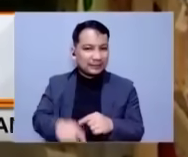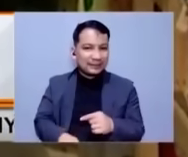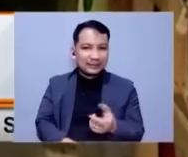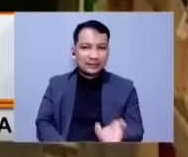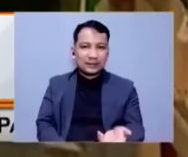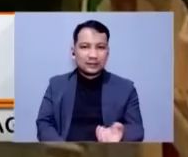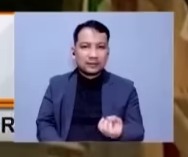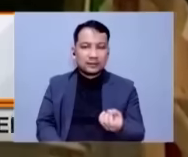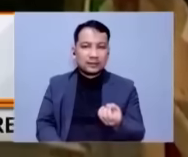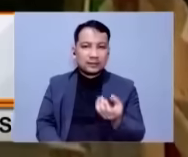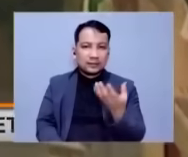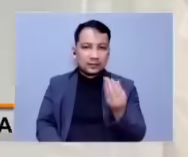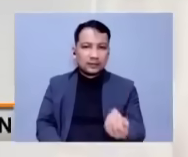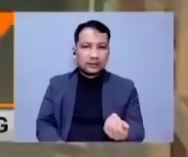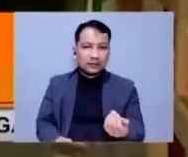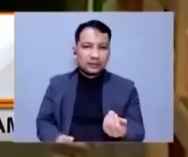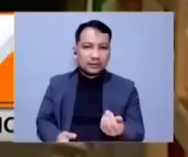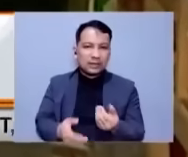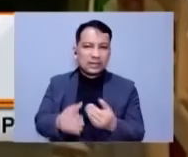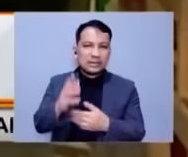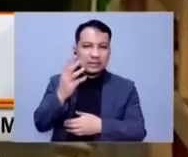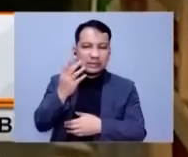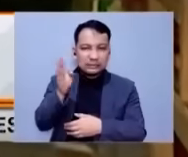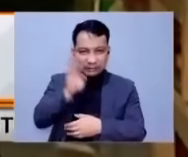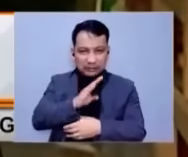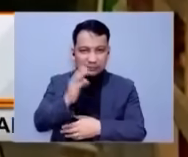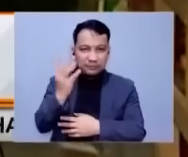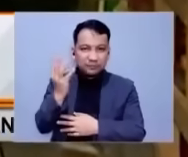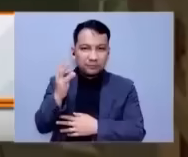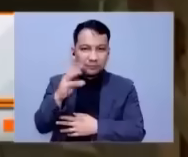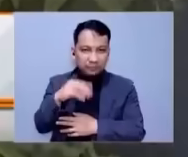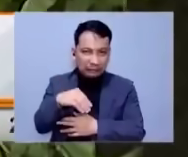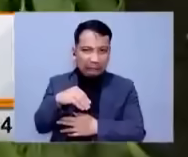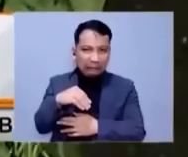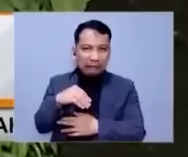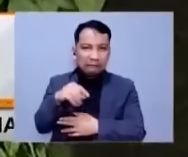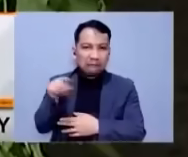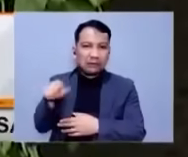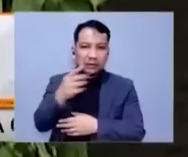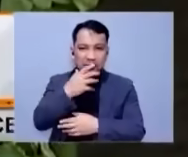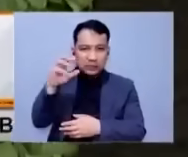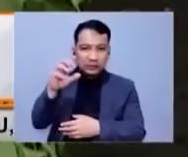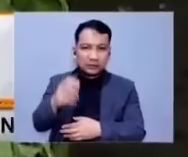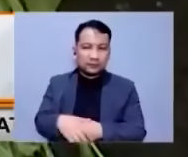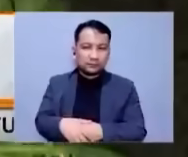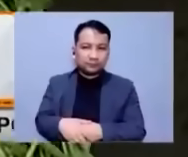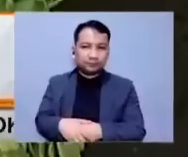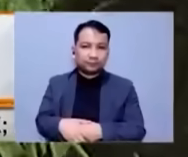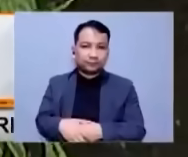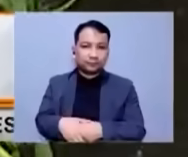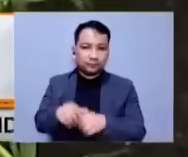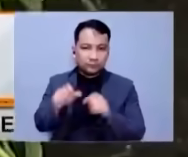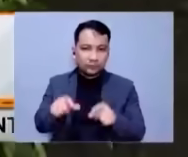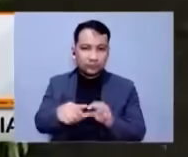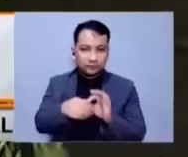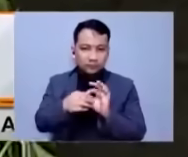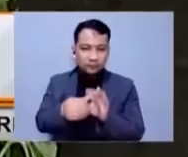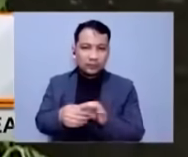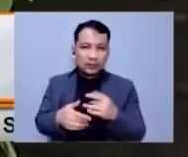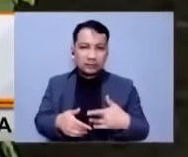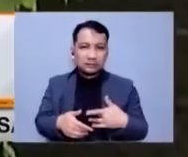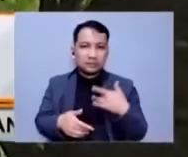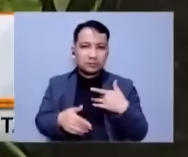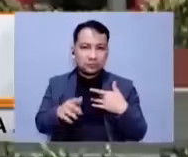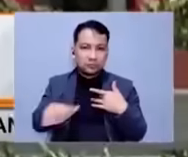rin pong natira, nalanta lang po. Ay, hindi po kinaya ng kangkong yung init. Ang matumal nilang benta, ramdam din ng